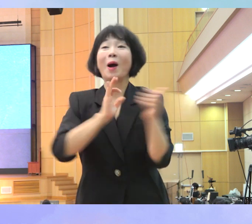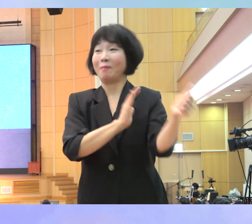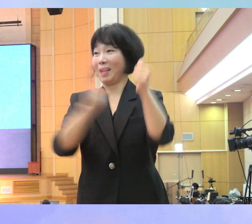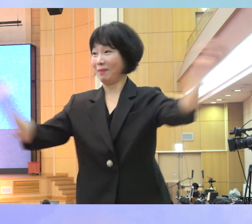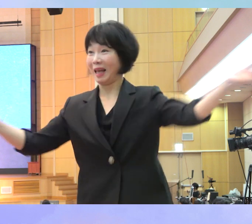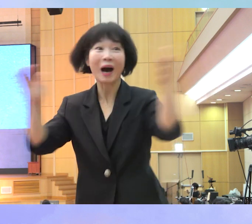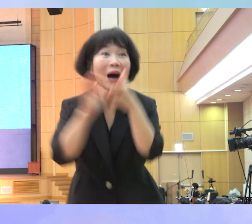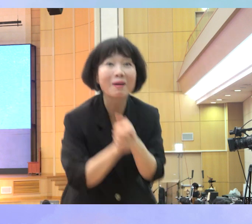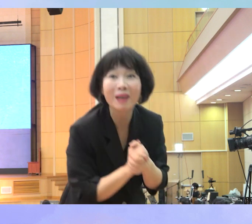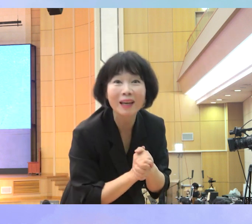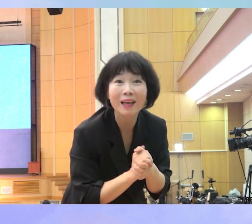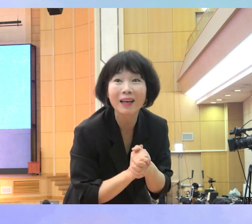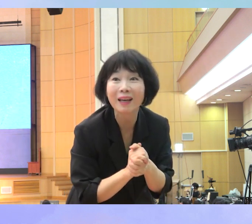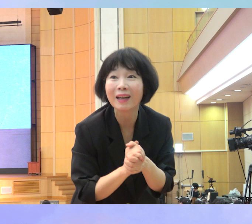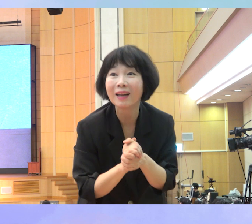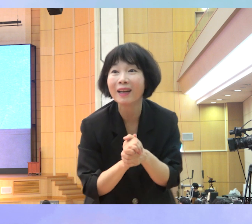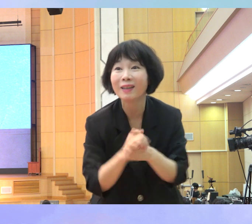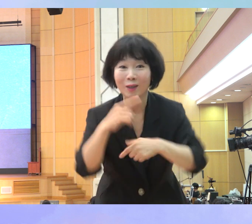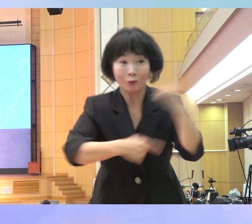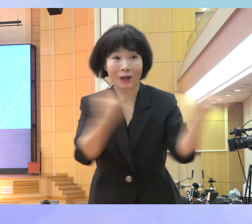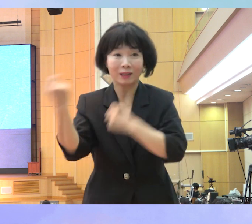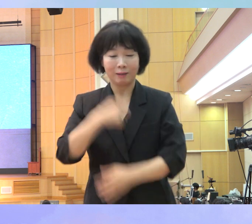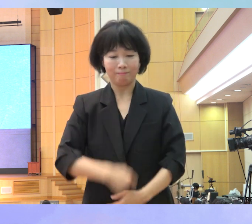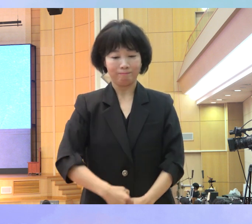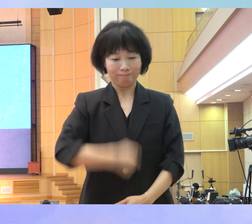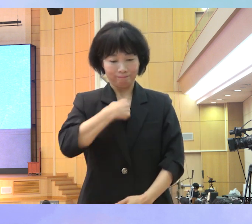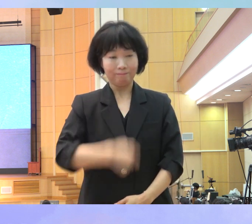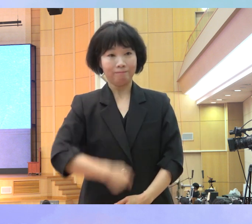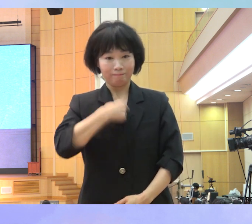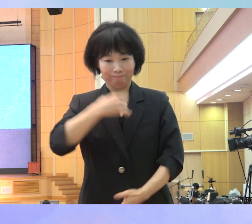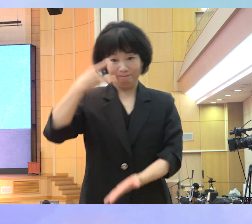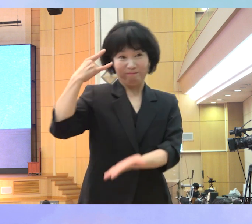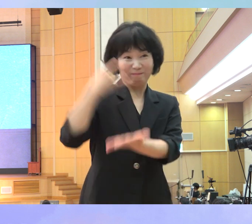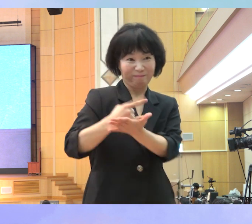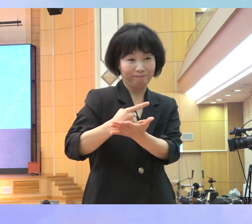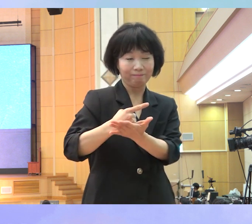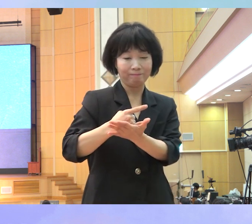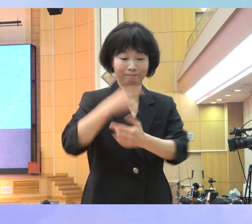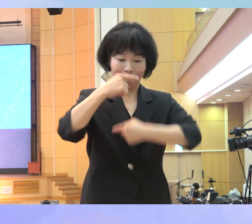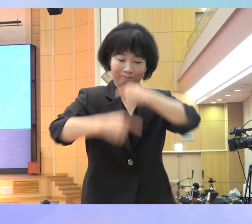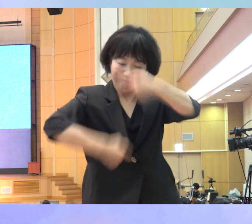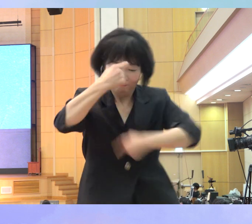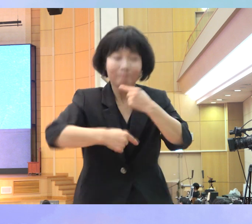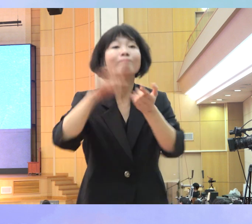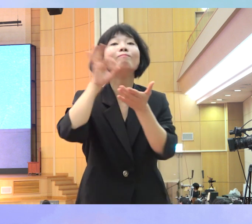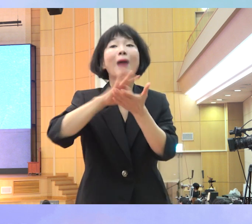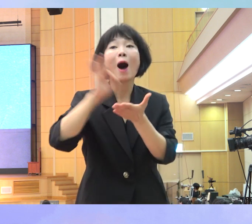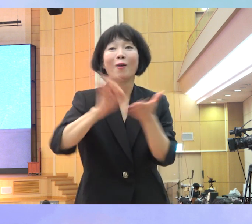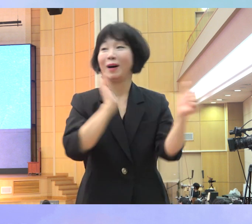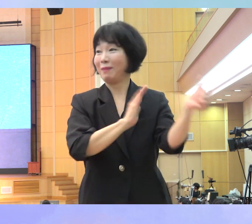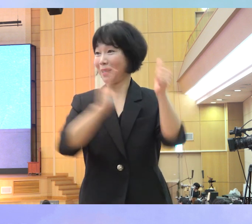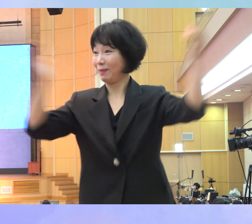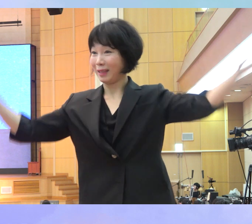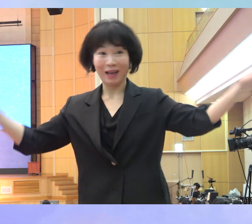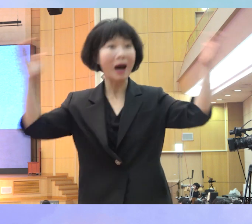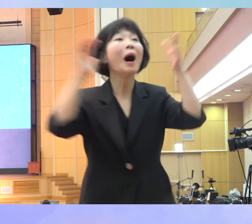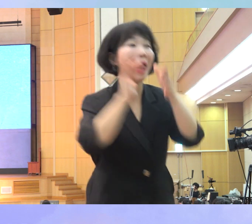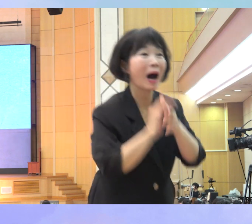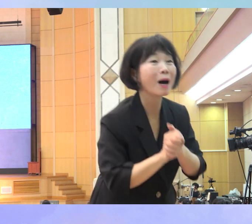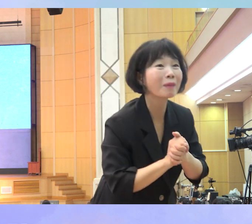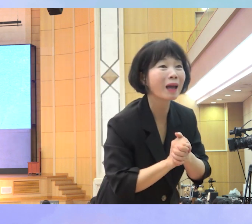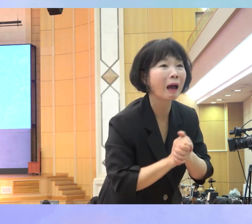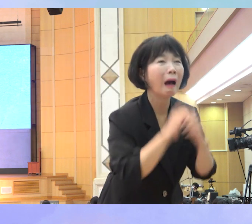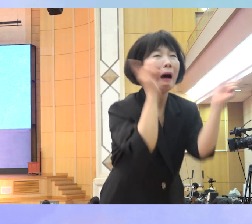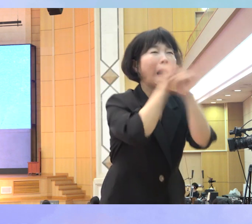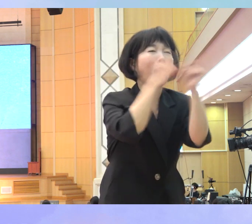말투보다 언어가 더 좋겠네요. 다시 한번 하겠습니다. 의인의 언어를 사용해야 된다. 자, 우리 옆에 있는 분들 봐도 한번 인사해 보겠습니다.